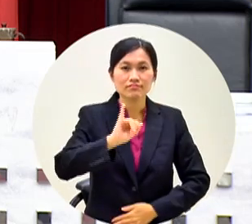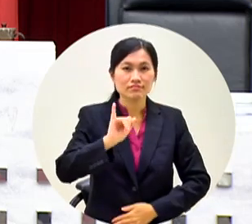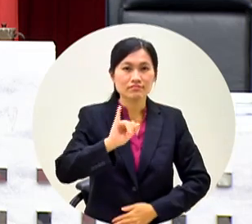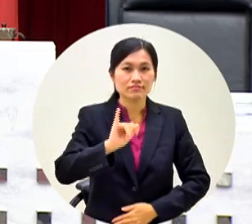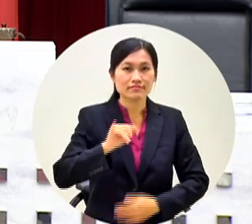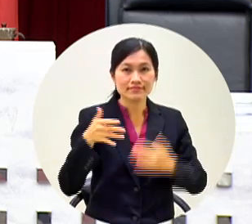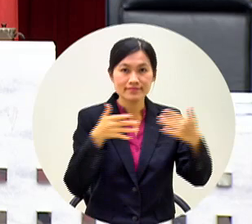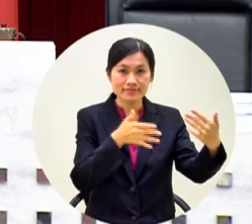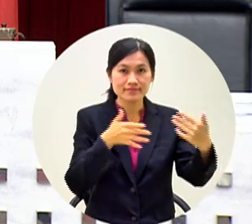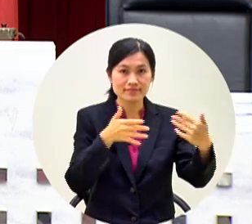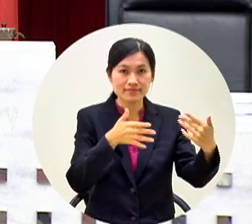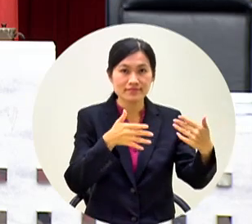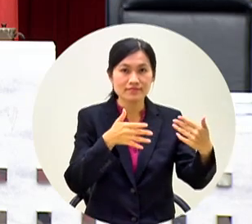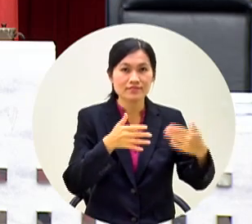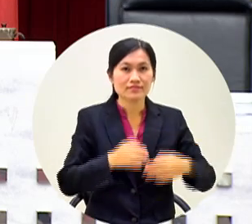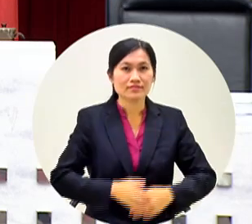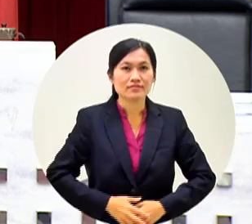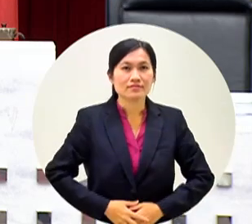询。